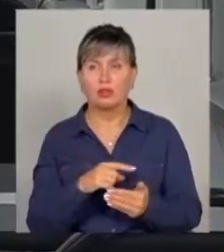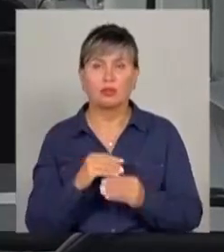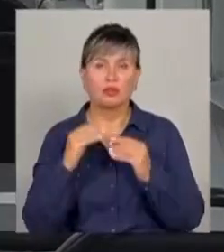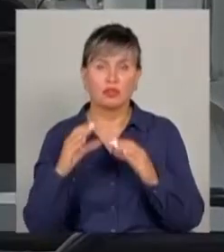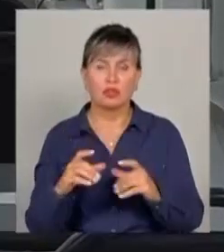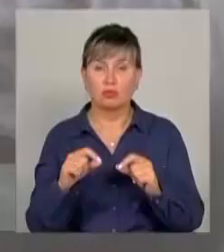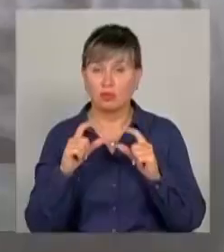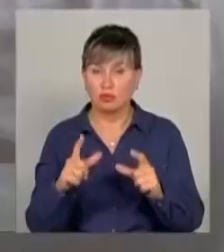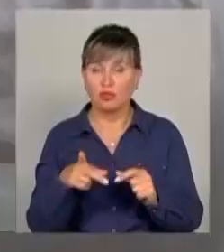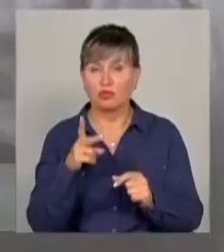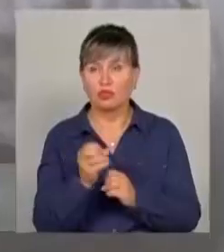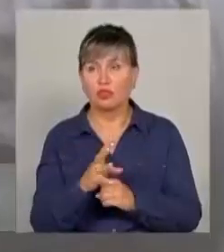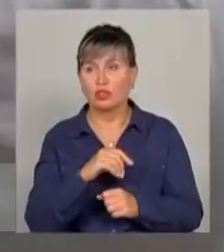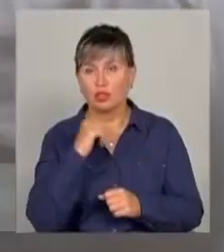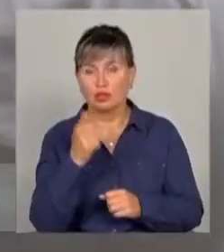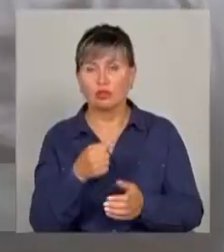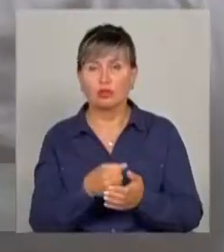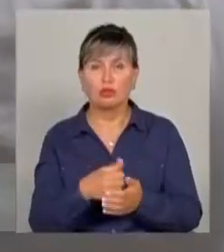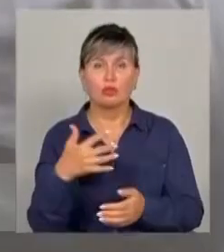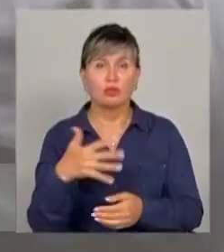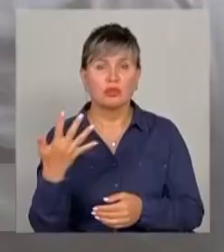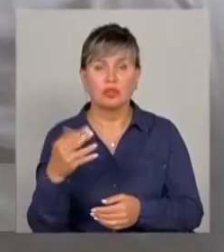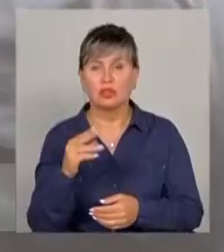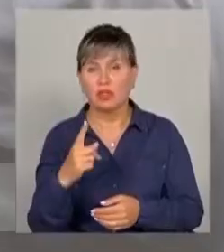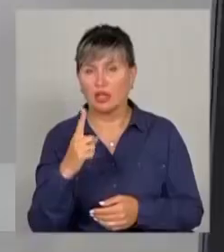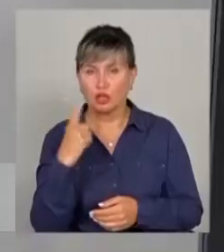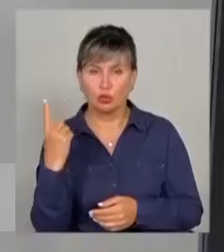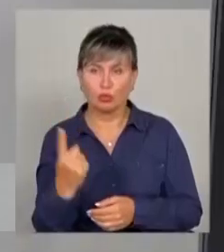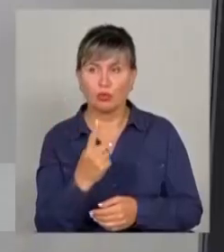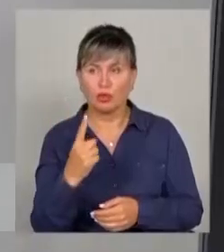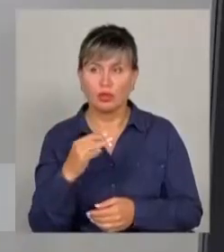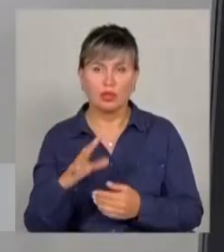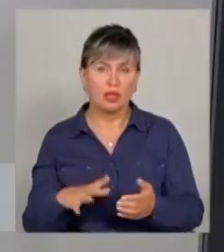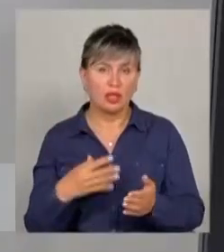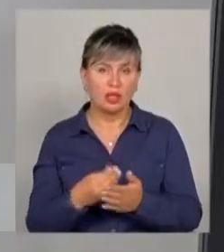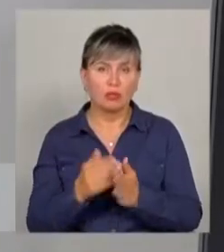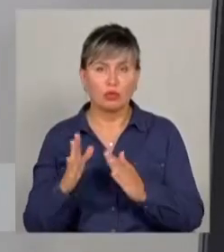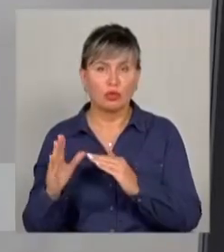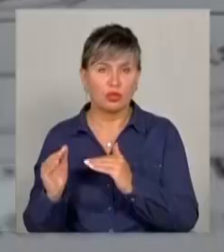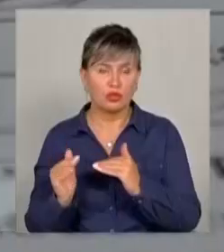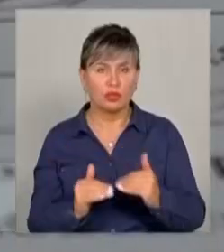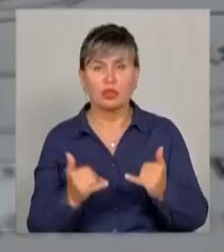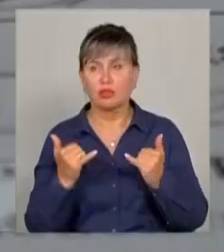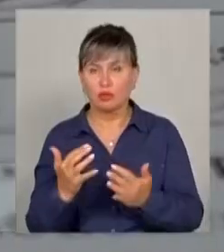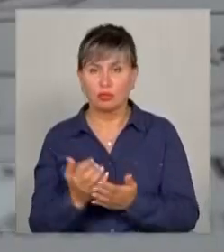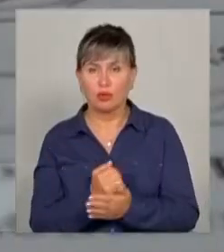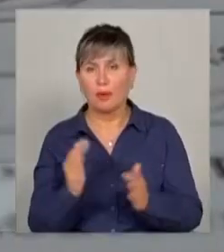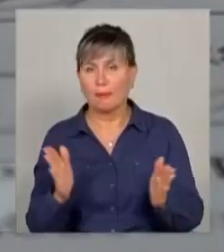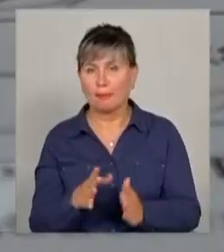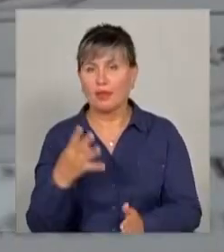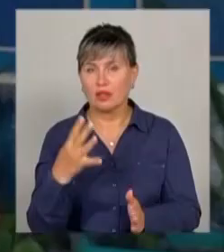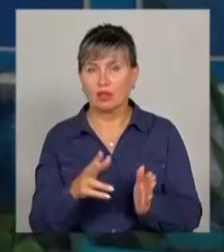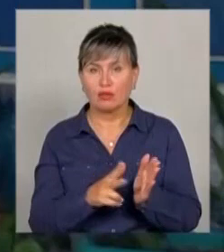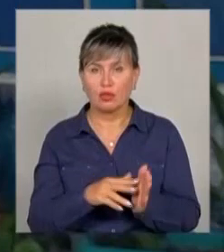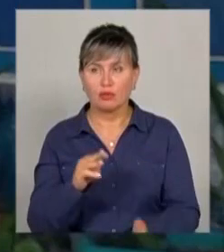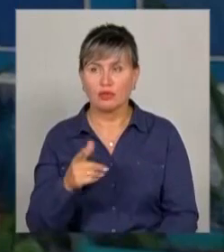повышался в 2014 году до 55 тенге за 1 кубометр. С тех пор он только снижался и на сегодня составляет менее 48